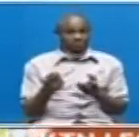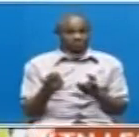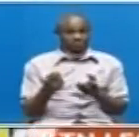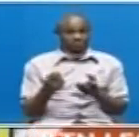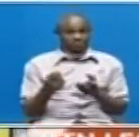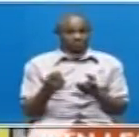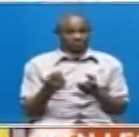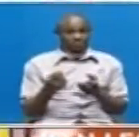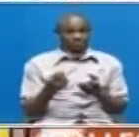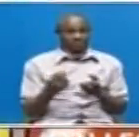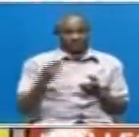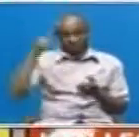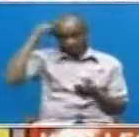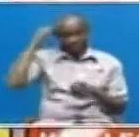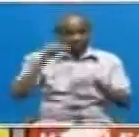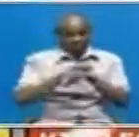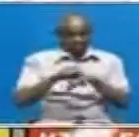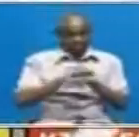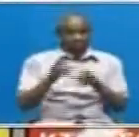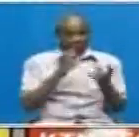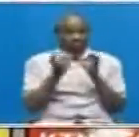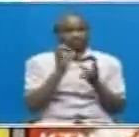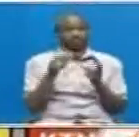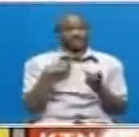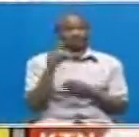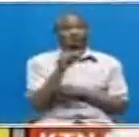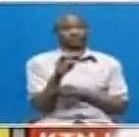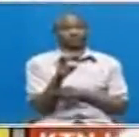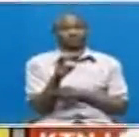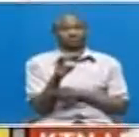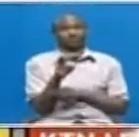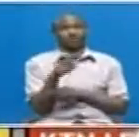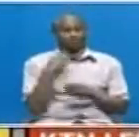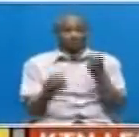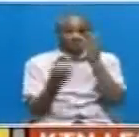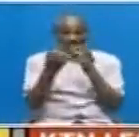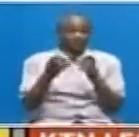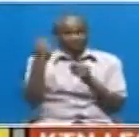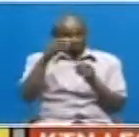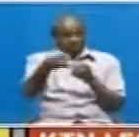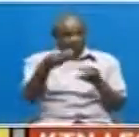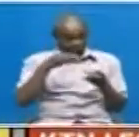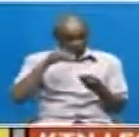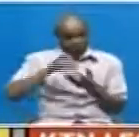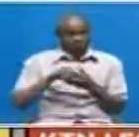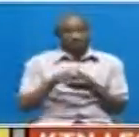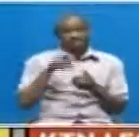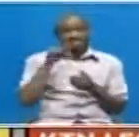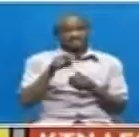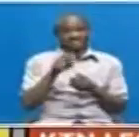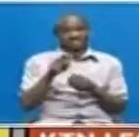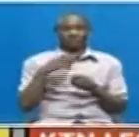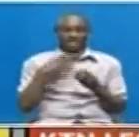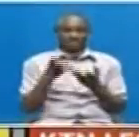kutoka charcoal ambayo inatokanga kutoka moto, na hiyo moto ni ile